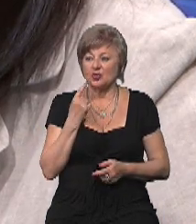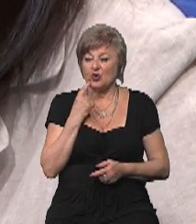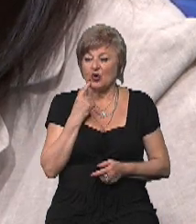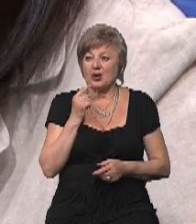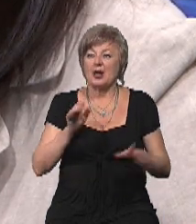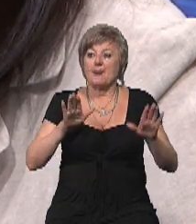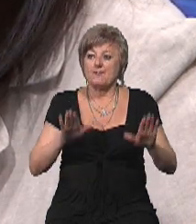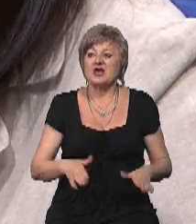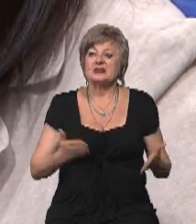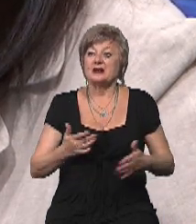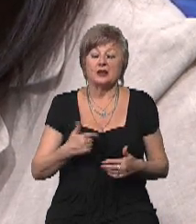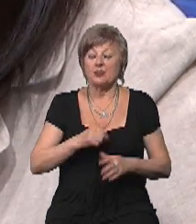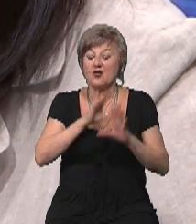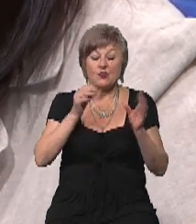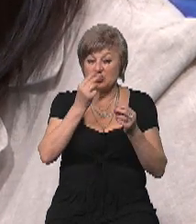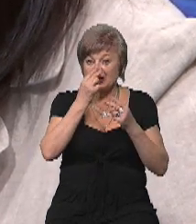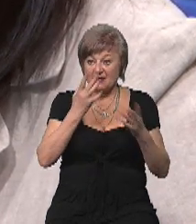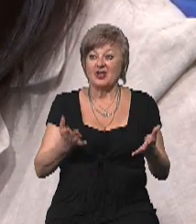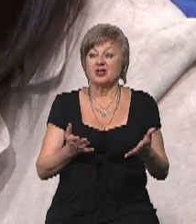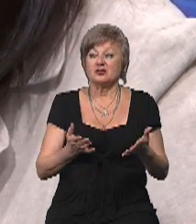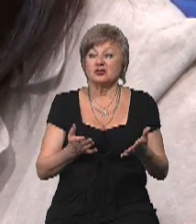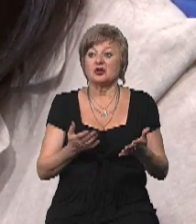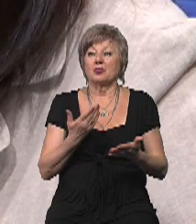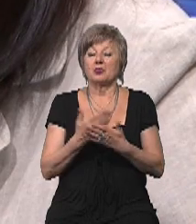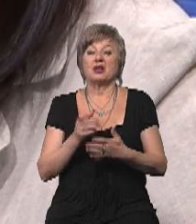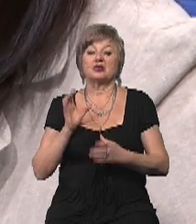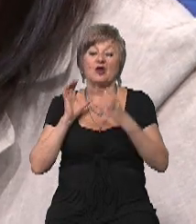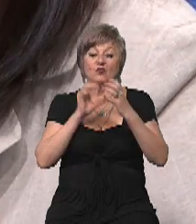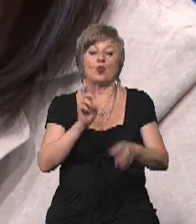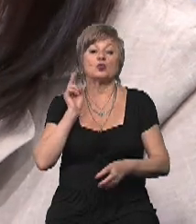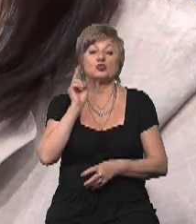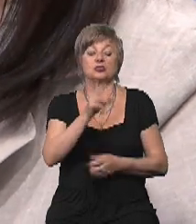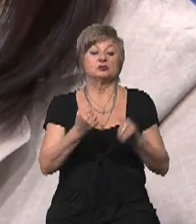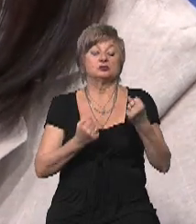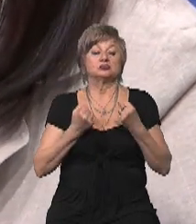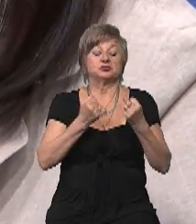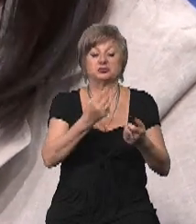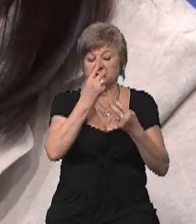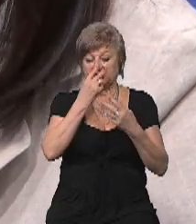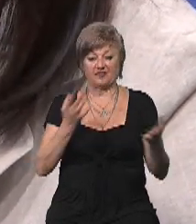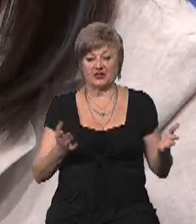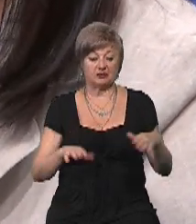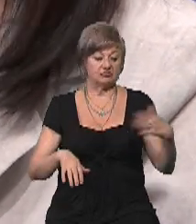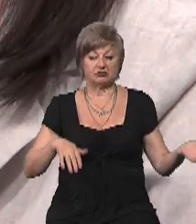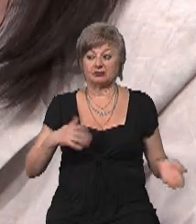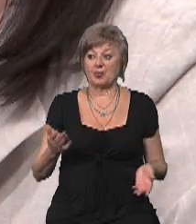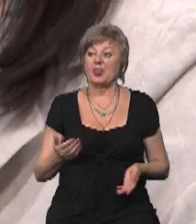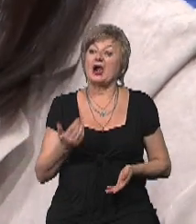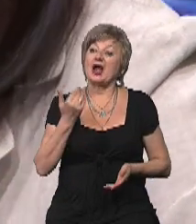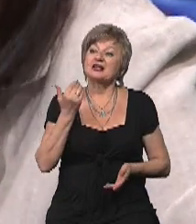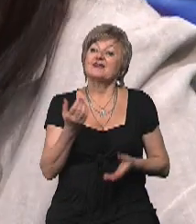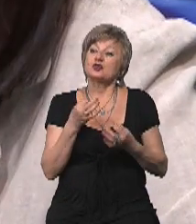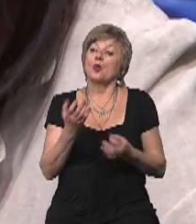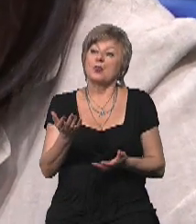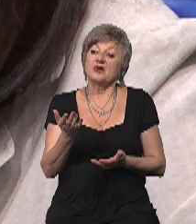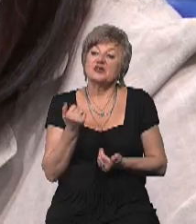тих ділянок, яких ми не бачимо, проїжджаючи транспортом чи проїжджаючи автомобілями. А от, до речі, ми з вашого дозволу брали відео,